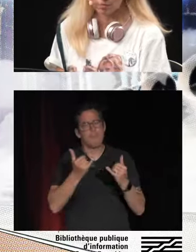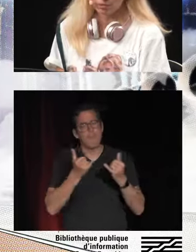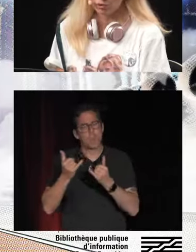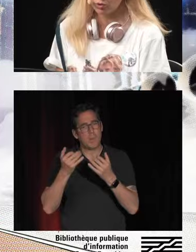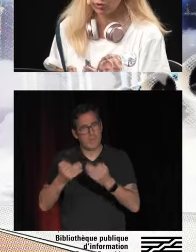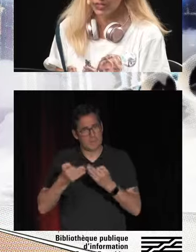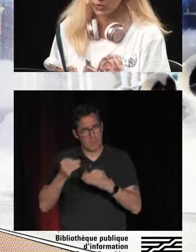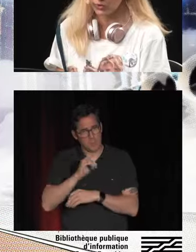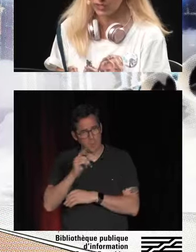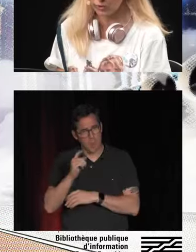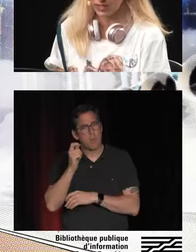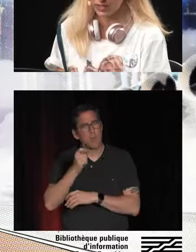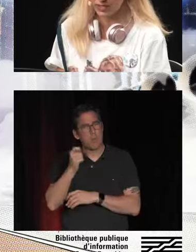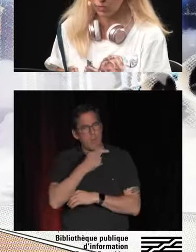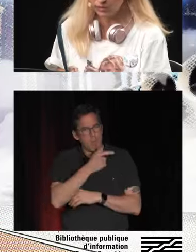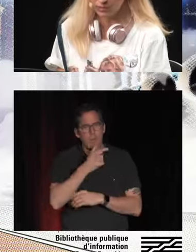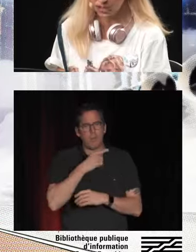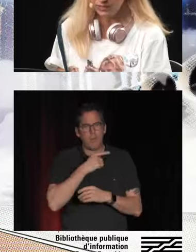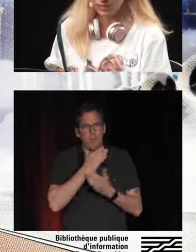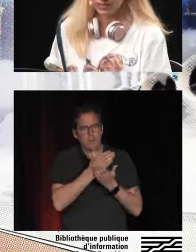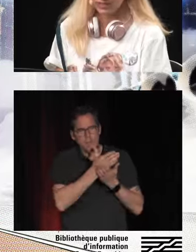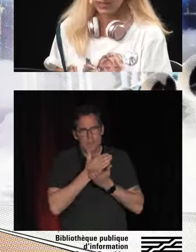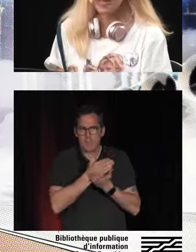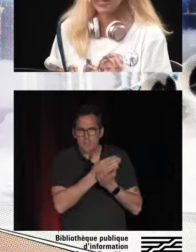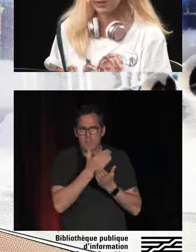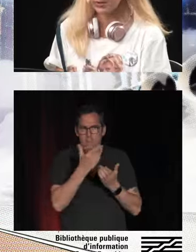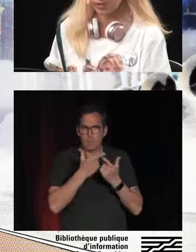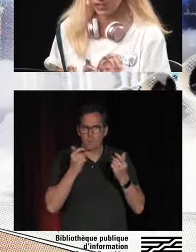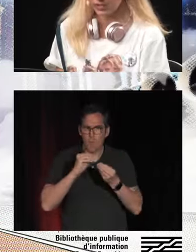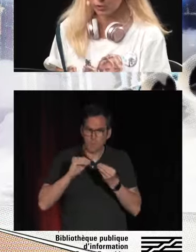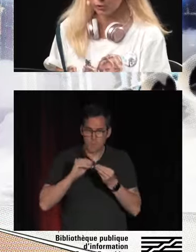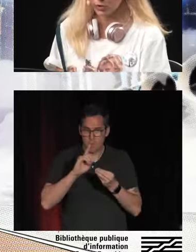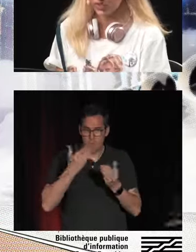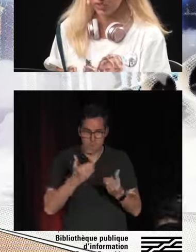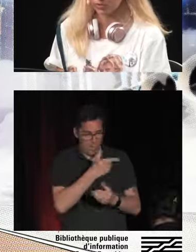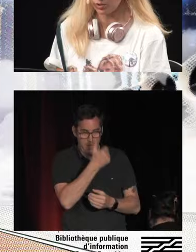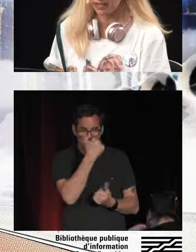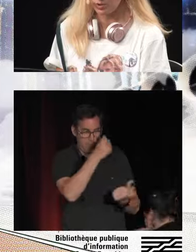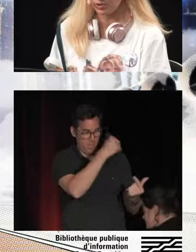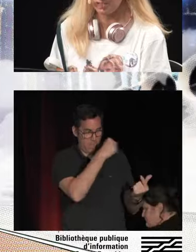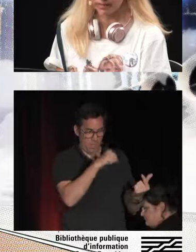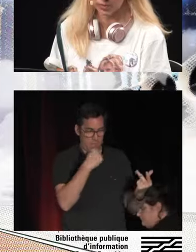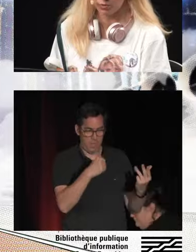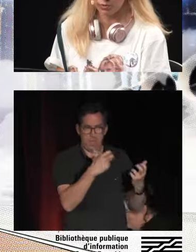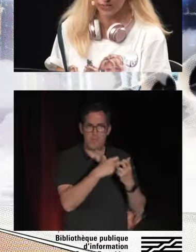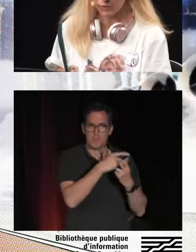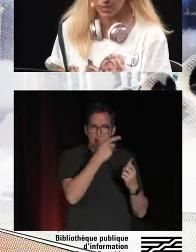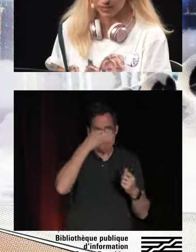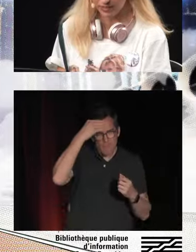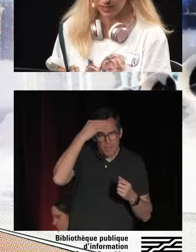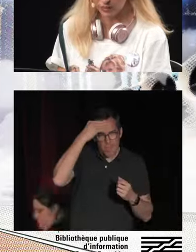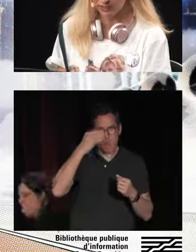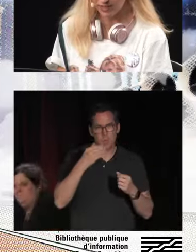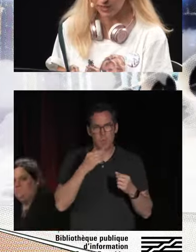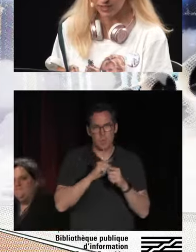où tous les ordis ont accès à tous les objets. Ici, ils ont chacun leur truc spécial. Donc, Mario et Luigi, par exemple, ont des